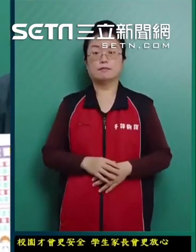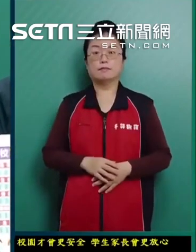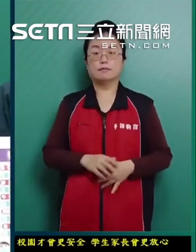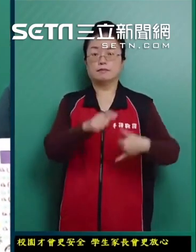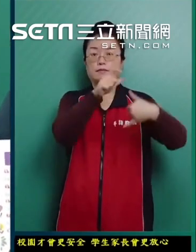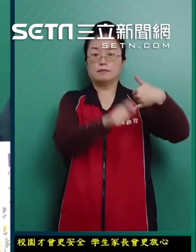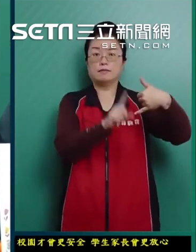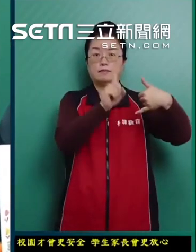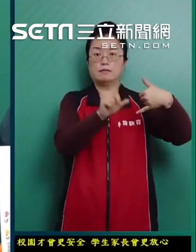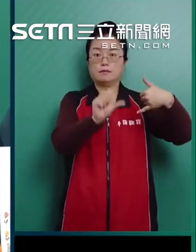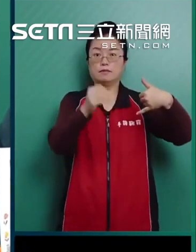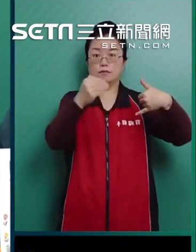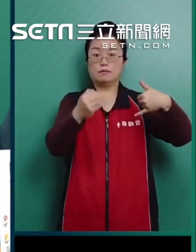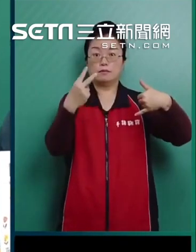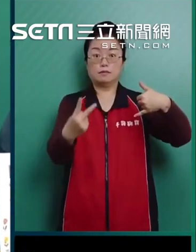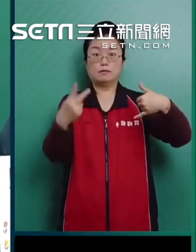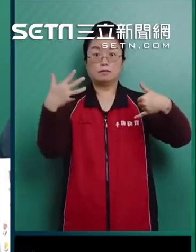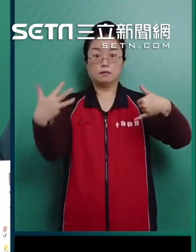案